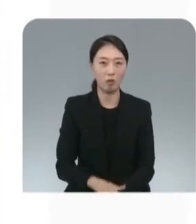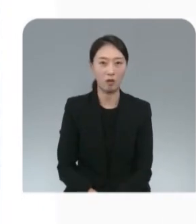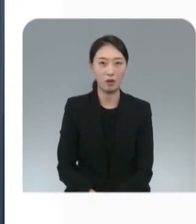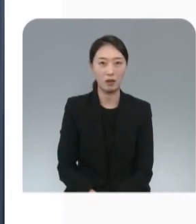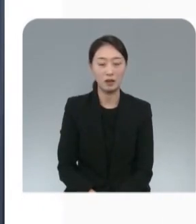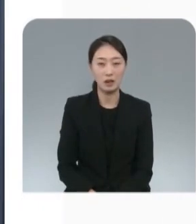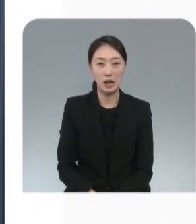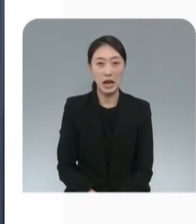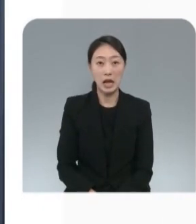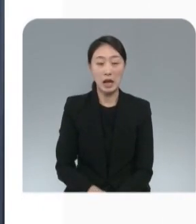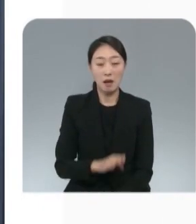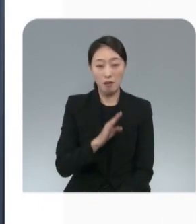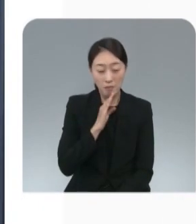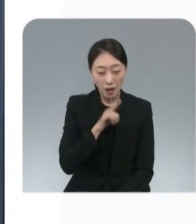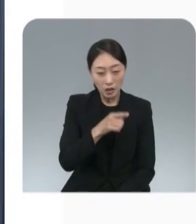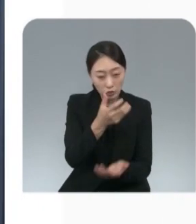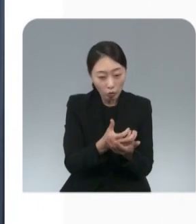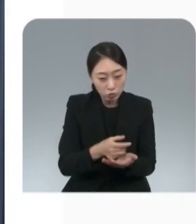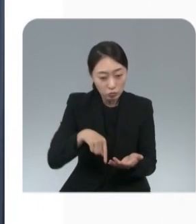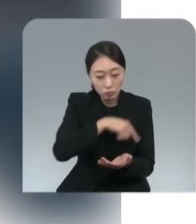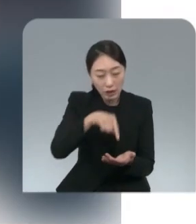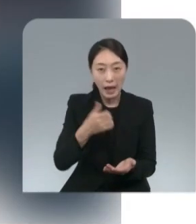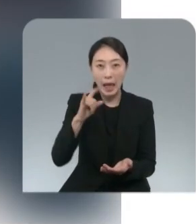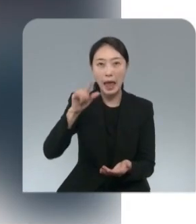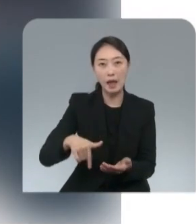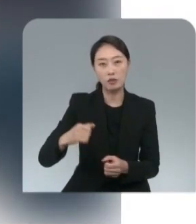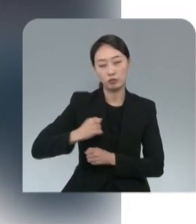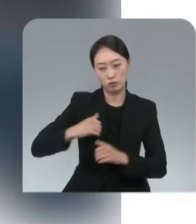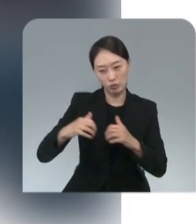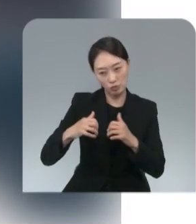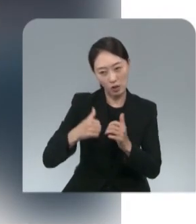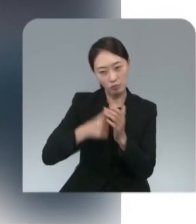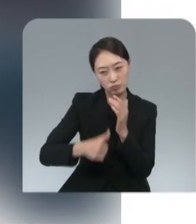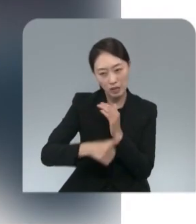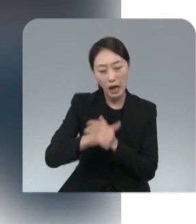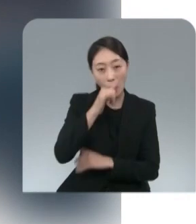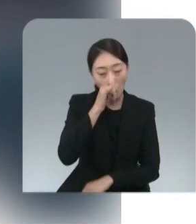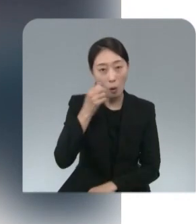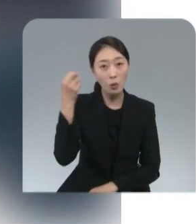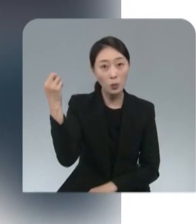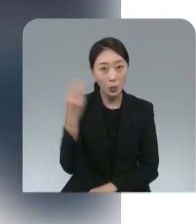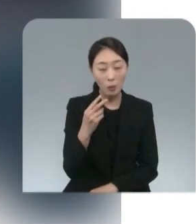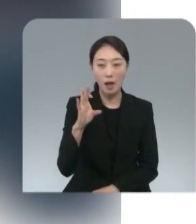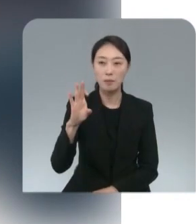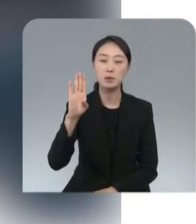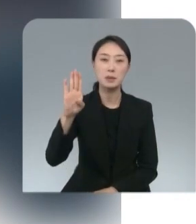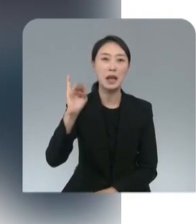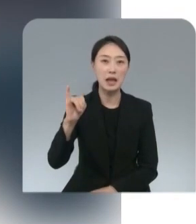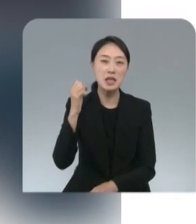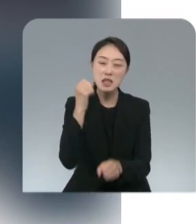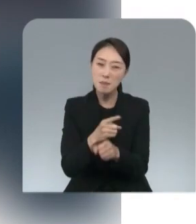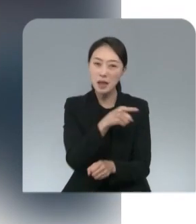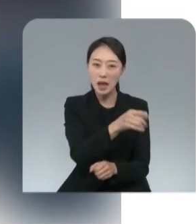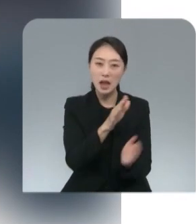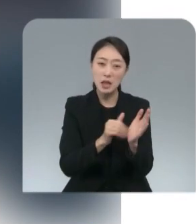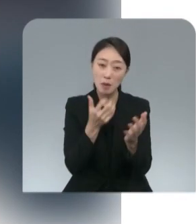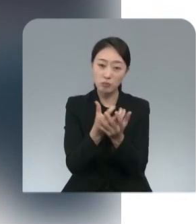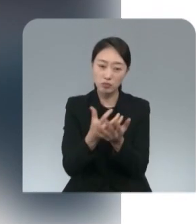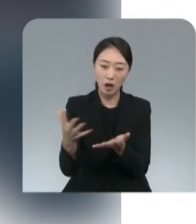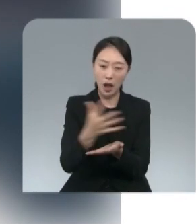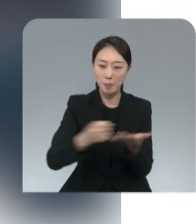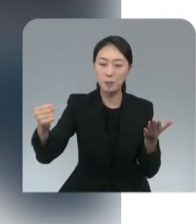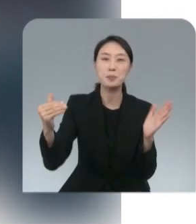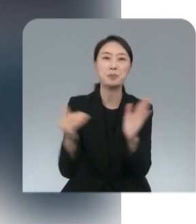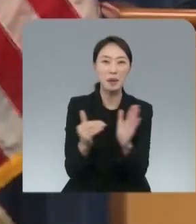품목의 핵무기 관련 사안이 포함됐다 거나 fbi 가 11건의 기밀문서를 확보했다는 보도를 잇달아 내놓고